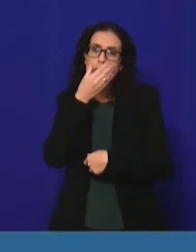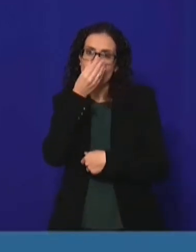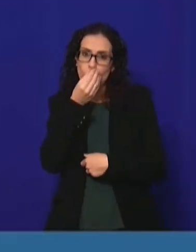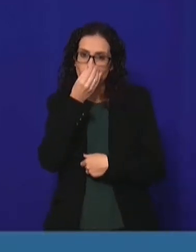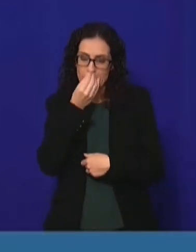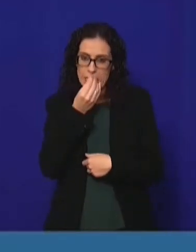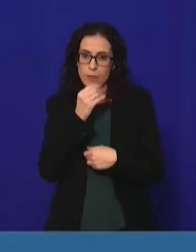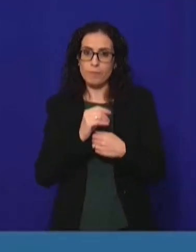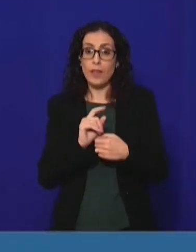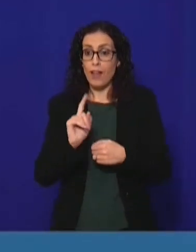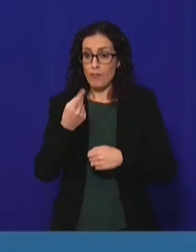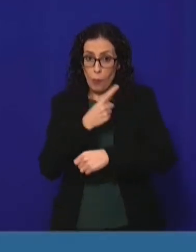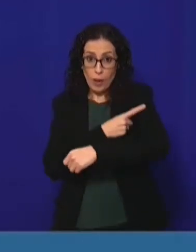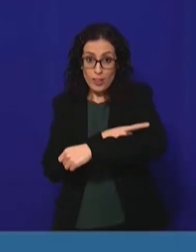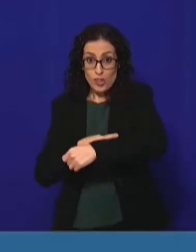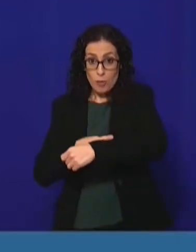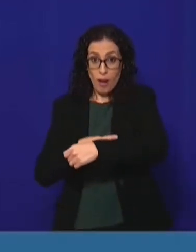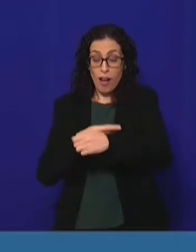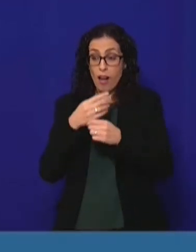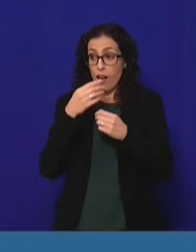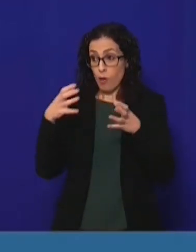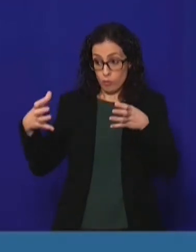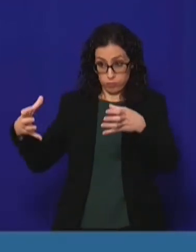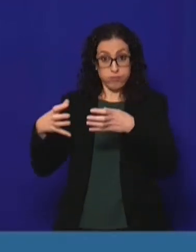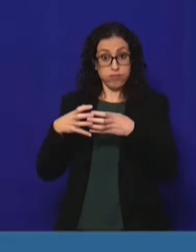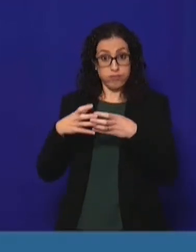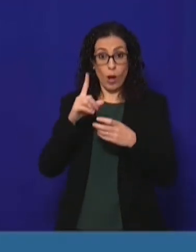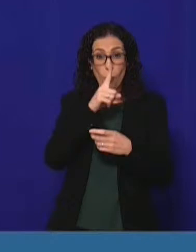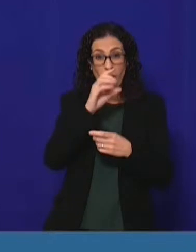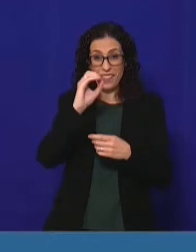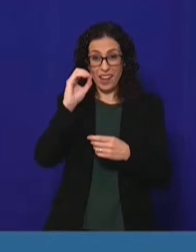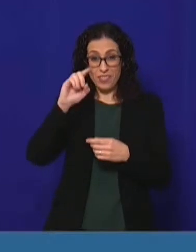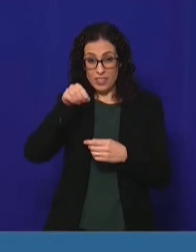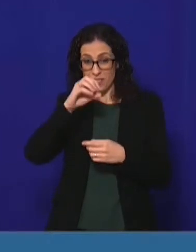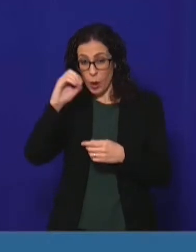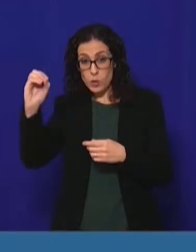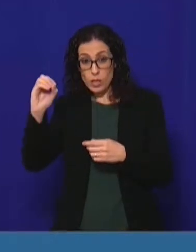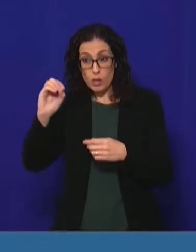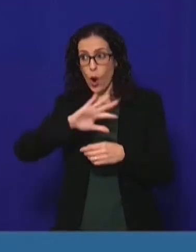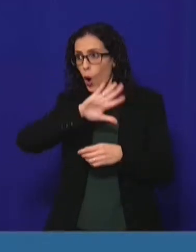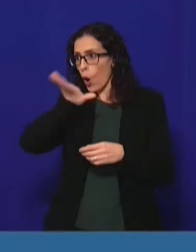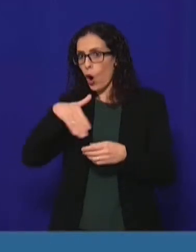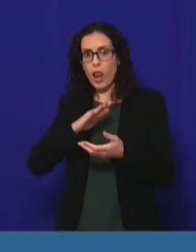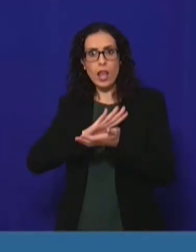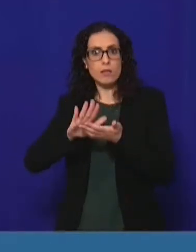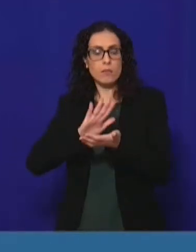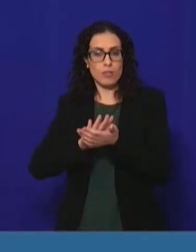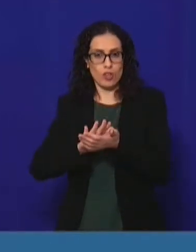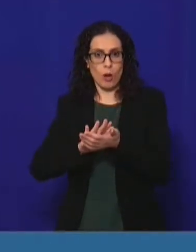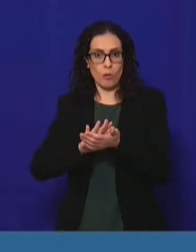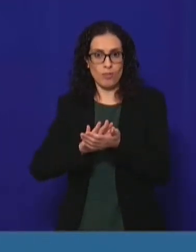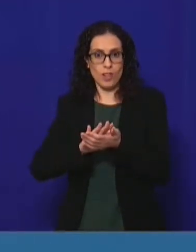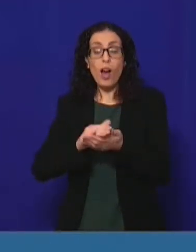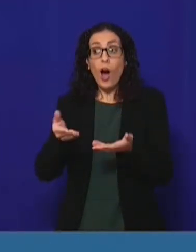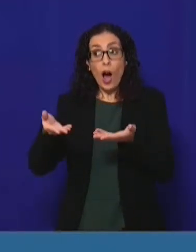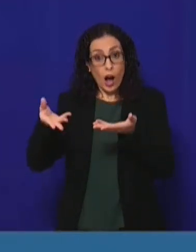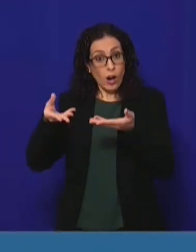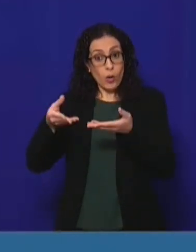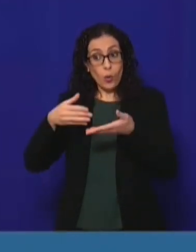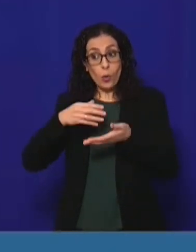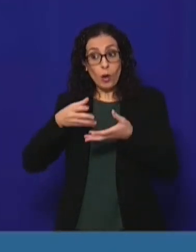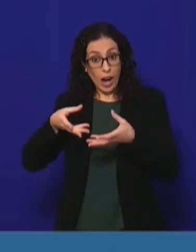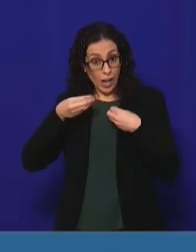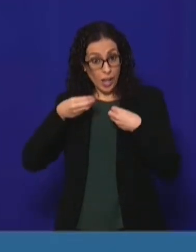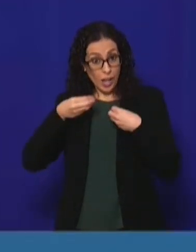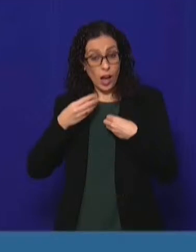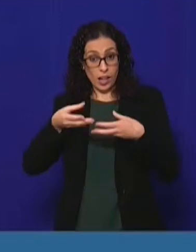l-ewwel lot ta' flu vaccines li ġibna li kien ta' 100,000 mill-ewwel ittieħdu minn dawk in-nies li aħna l-iktar li xtaqna nlaqmu li huma